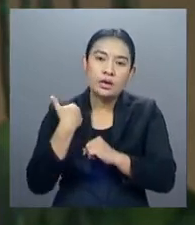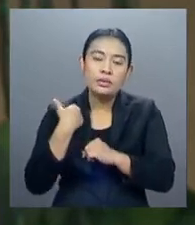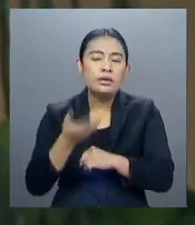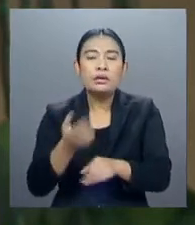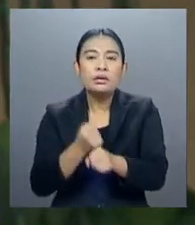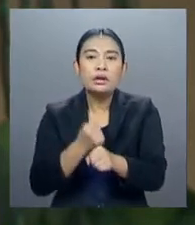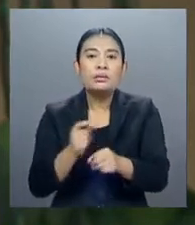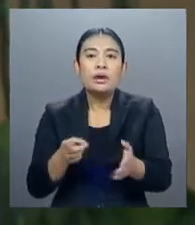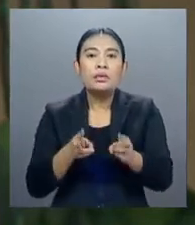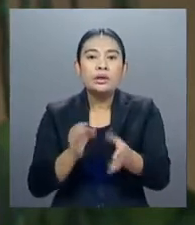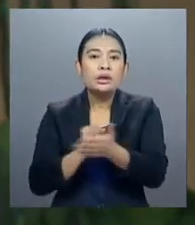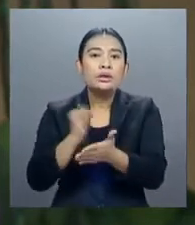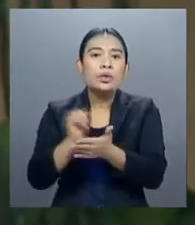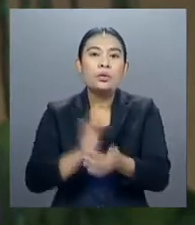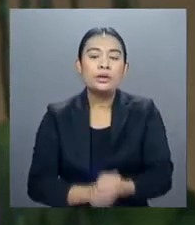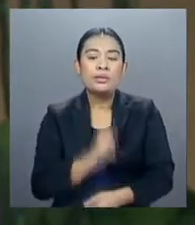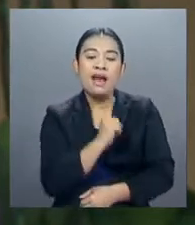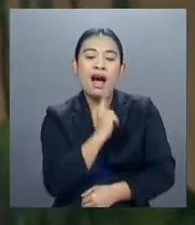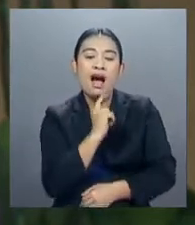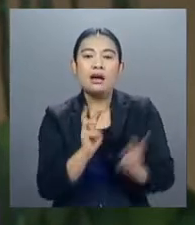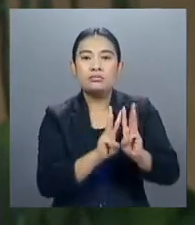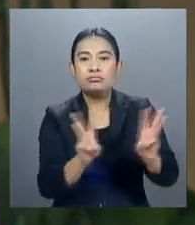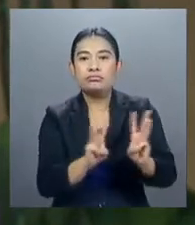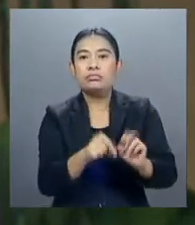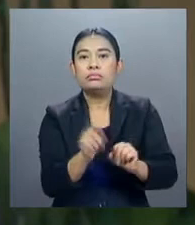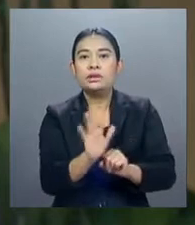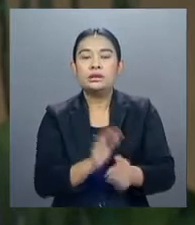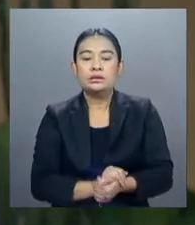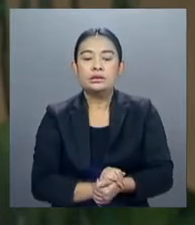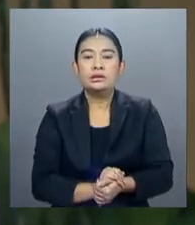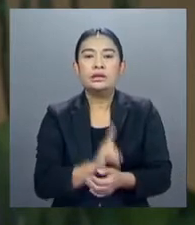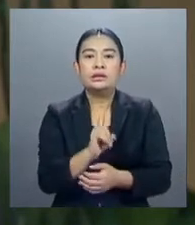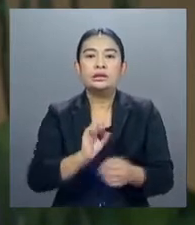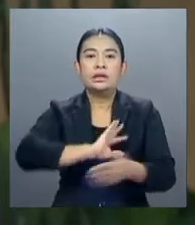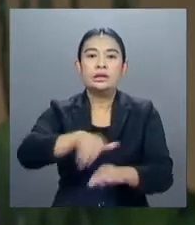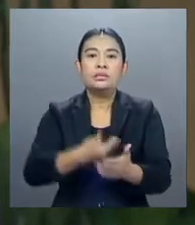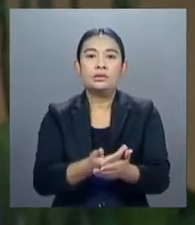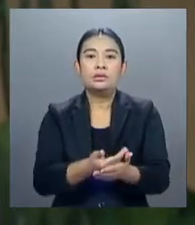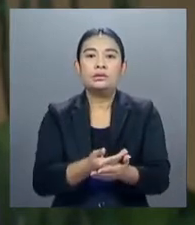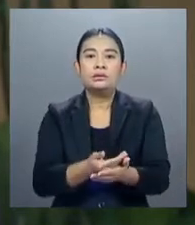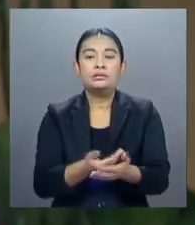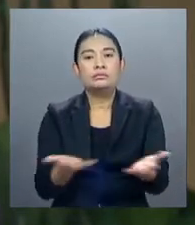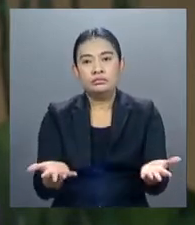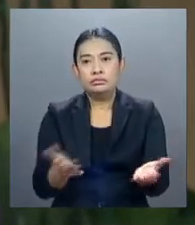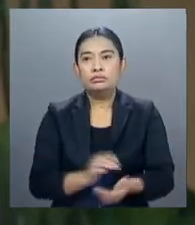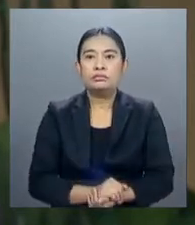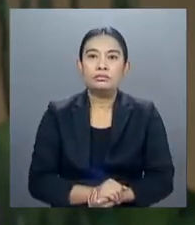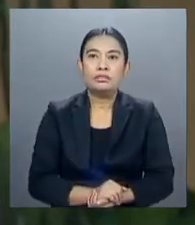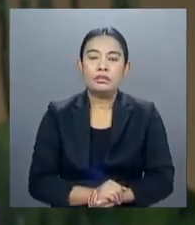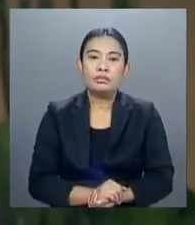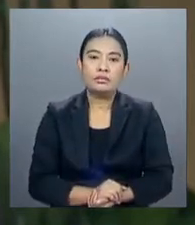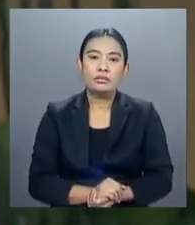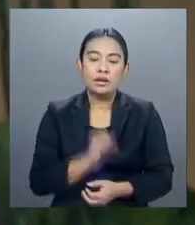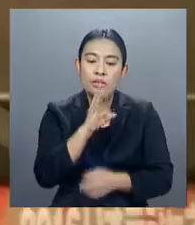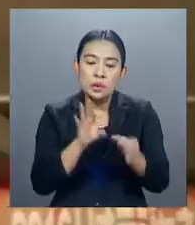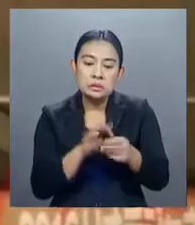ใช่ไปด่าเขาอยู่ในเว็บในโซเชียลมีเดียจนเสียหายไปทั้งหมดเนี่ยเหรอแล้วบอกว่าผมปิดกั้นเ